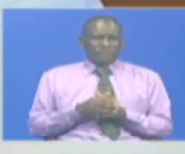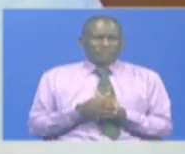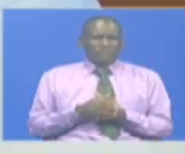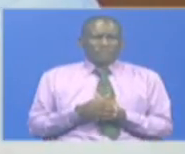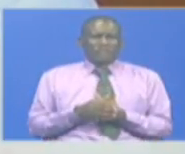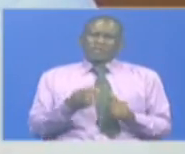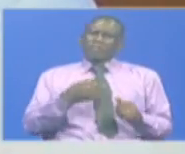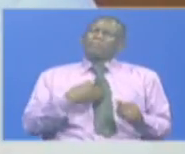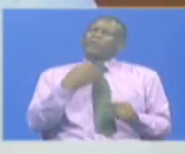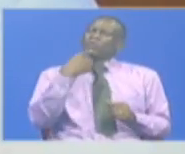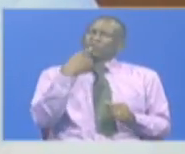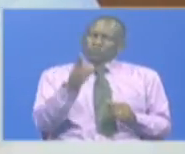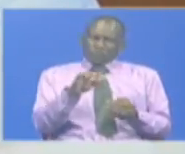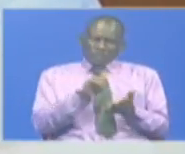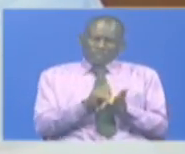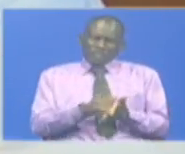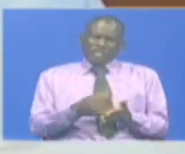niliambiwa